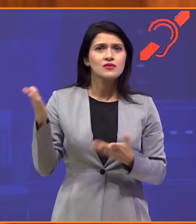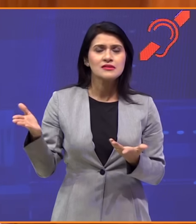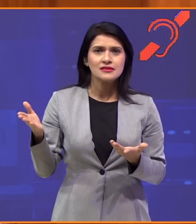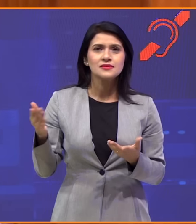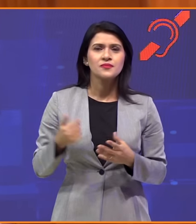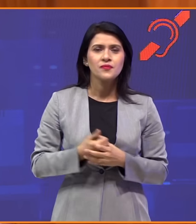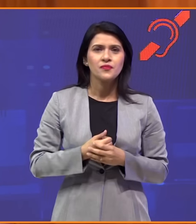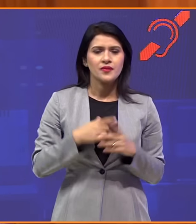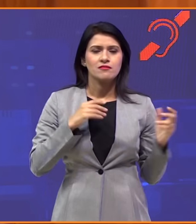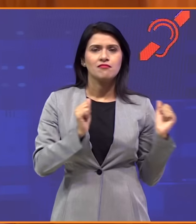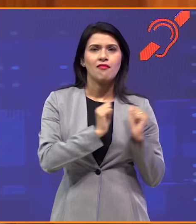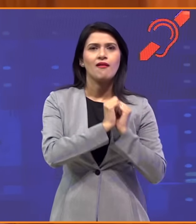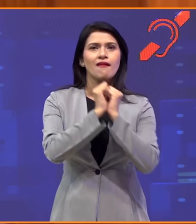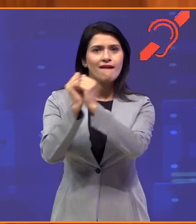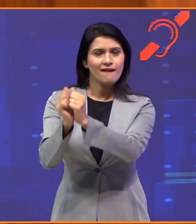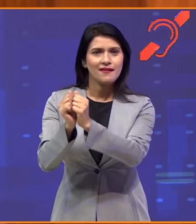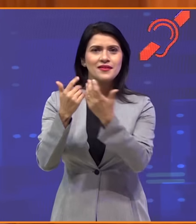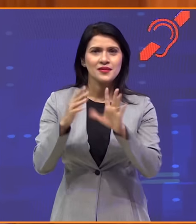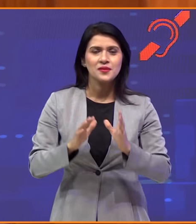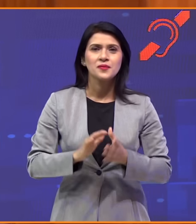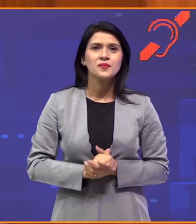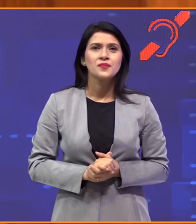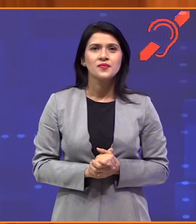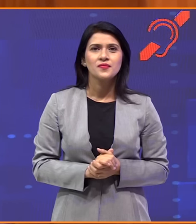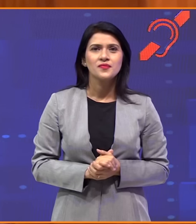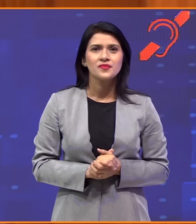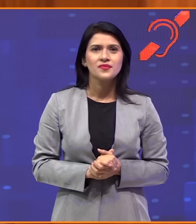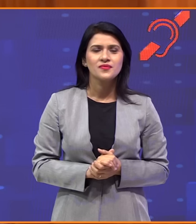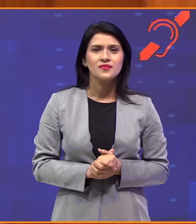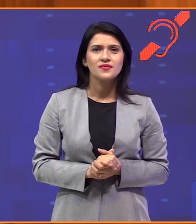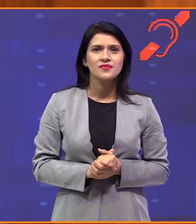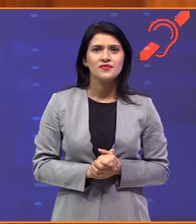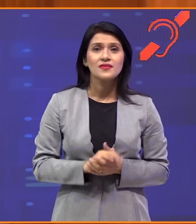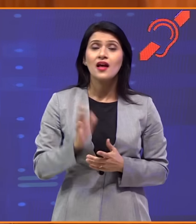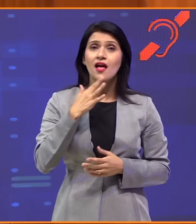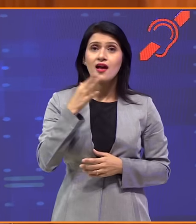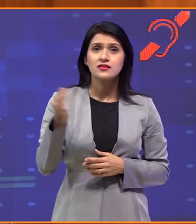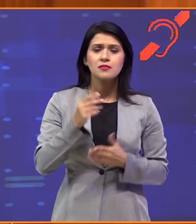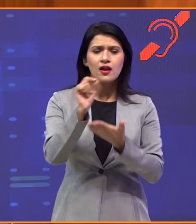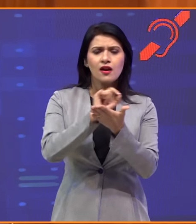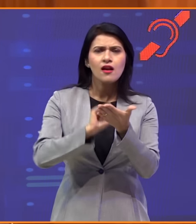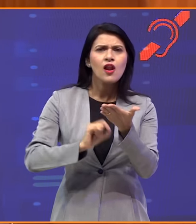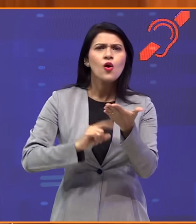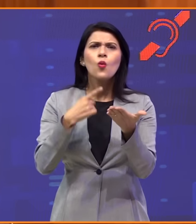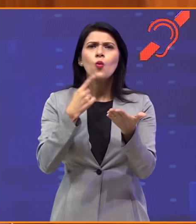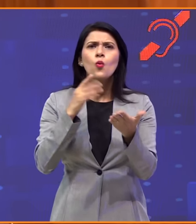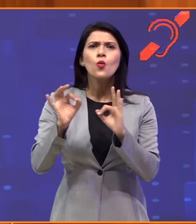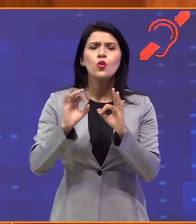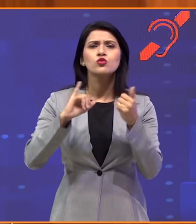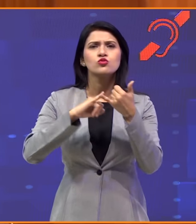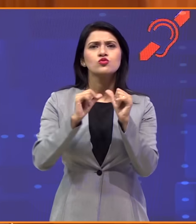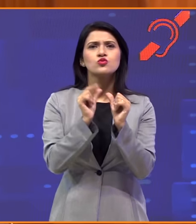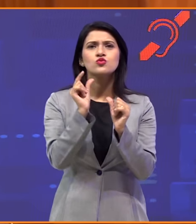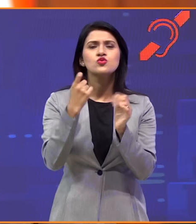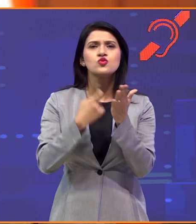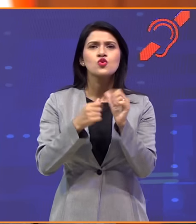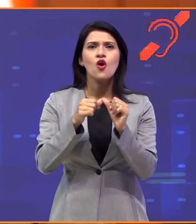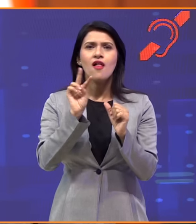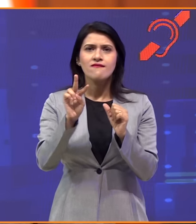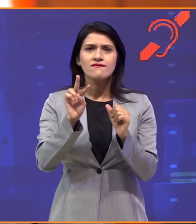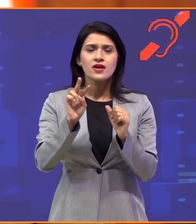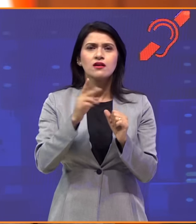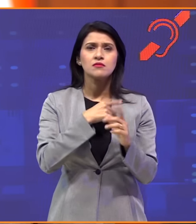अनुराग कश्यप को लेकर गया और उसके बाद उन्होंने कहा कि डायलॉग राइटर चाहिए तो सौरभ शुक्ला मेरा बहुत अच्छा दोस्त